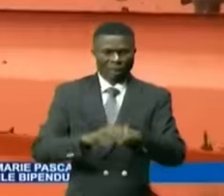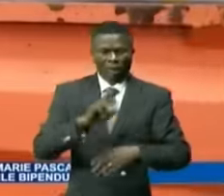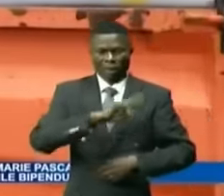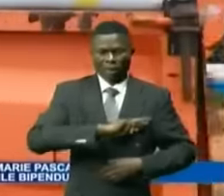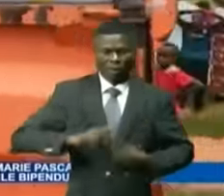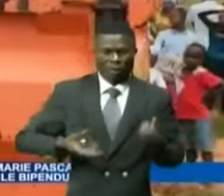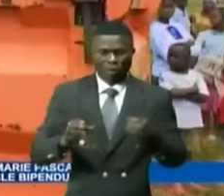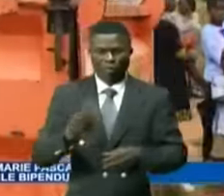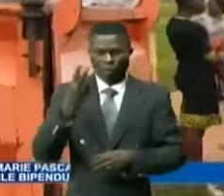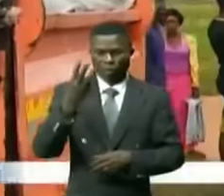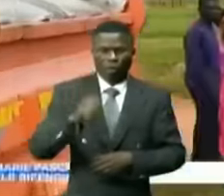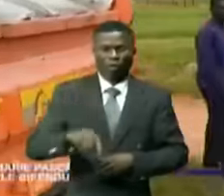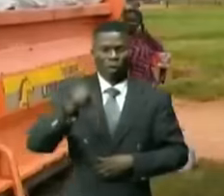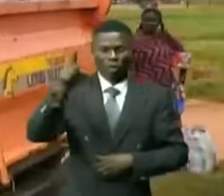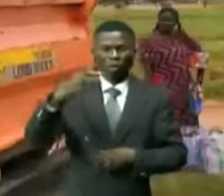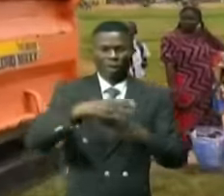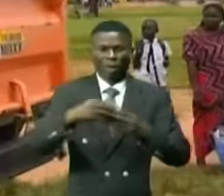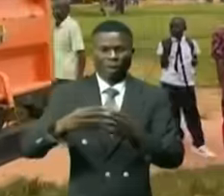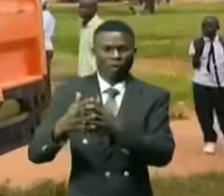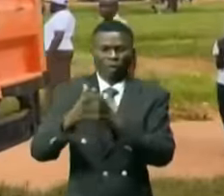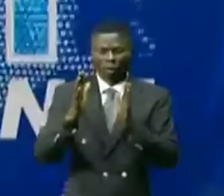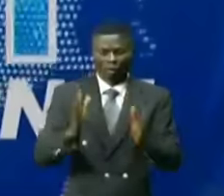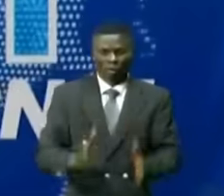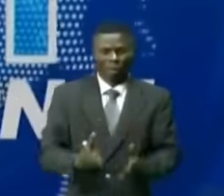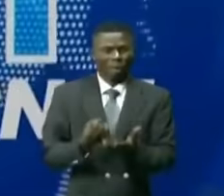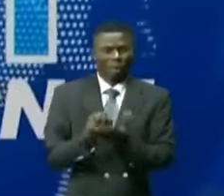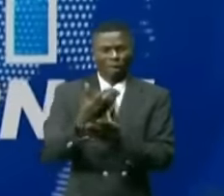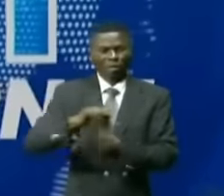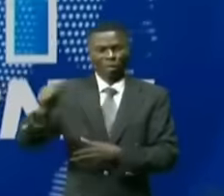moins 3 milliards de dollars américains.